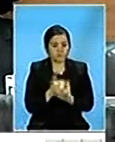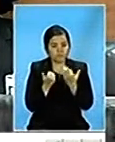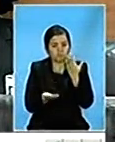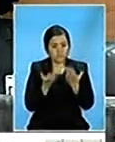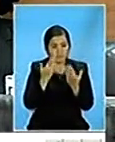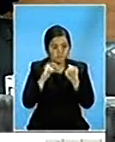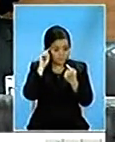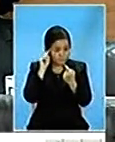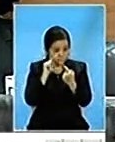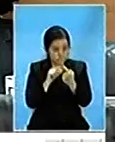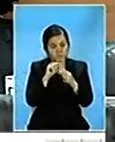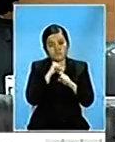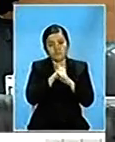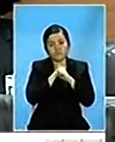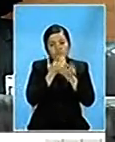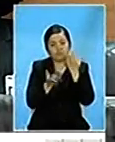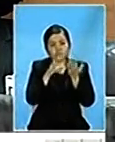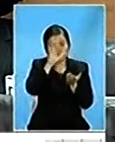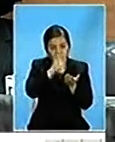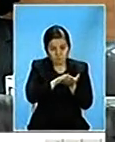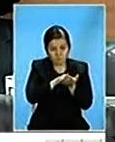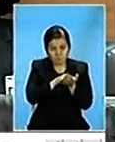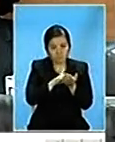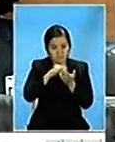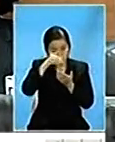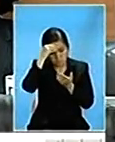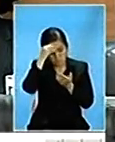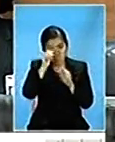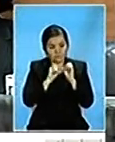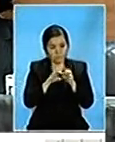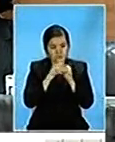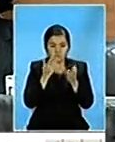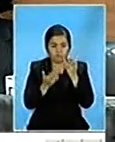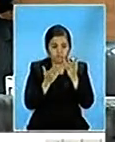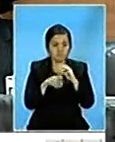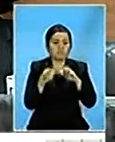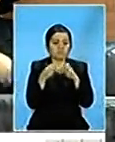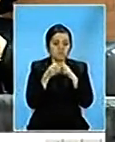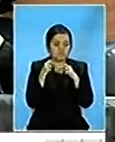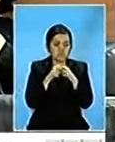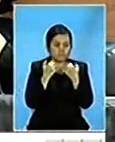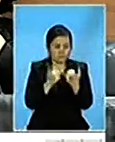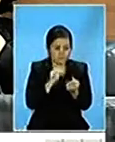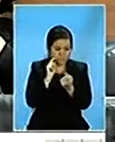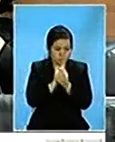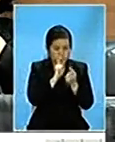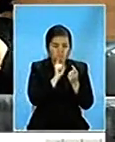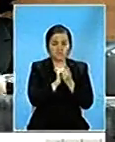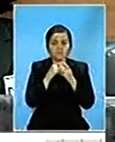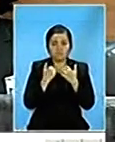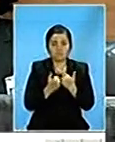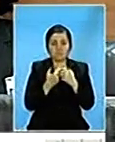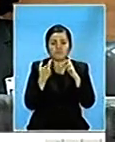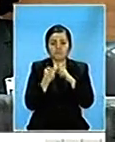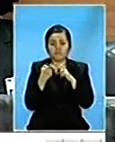ส่วนหนึ่งที่จะใช้ในการบรรจุในการเรียนการสอนค่ะปัญหาที่เราพบกันในปัจจุบันนี้เนี่ยนะคะจะเป็น